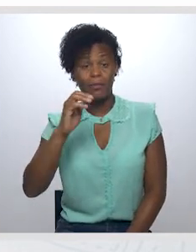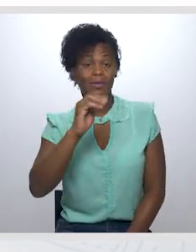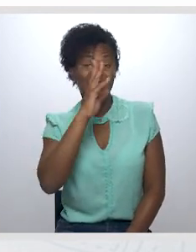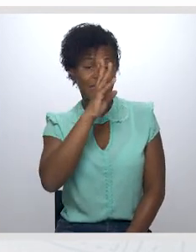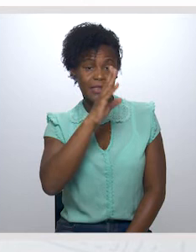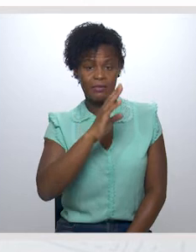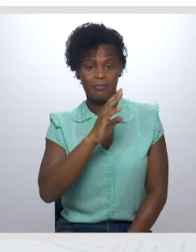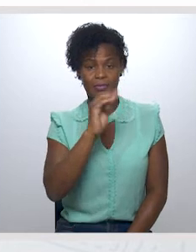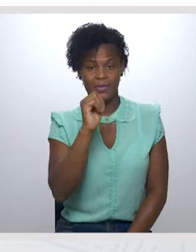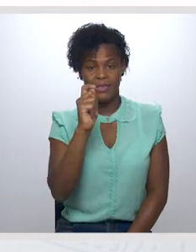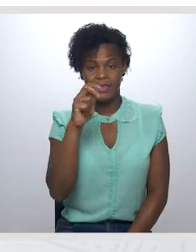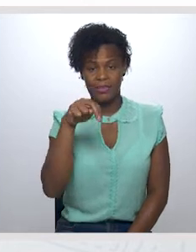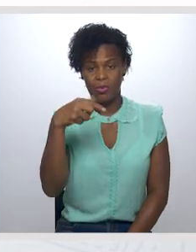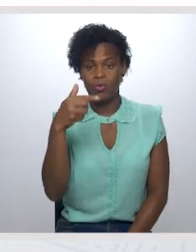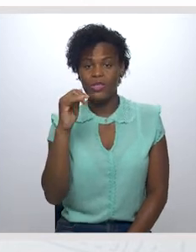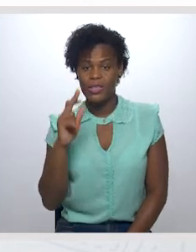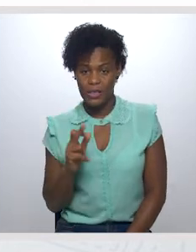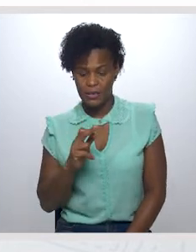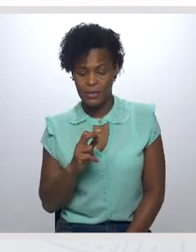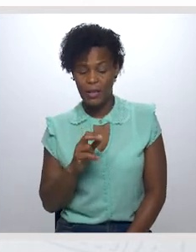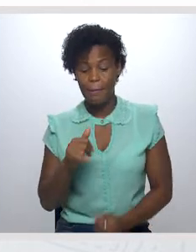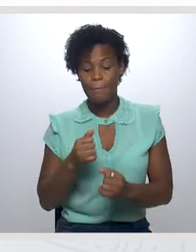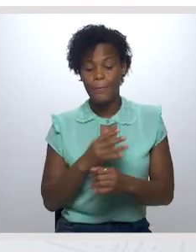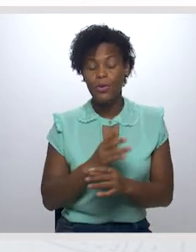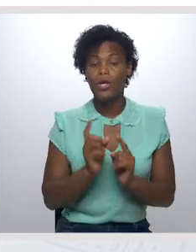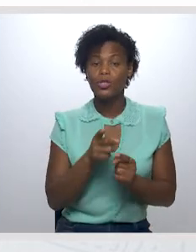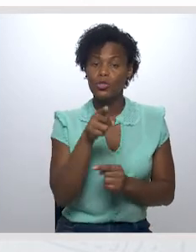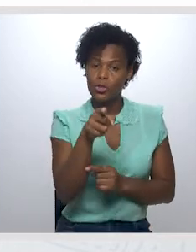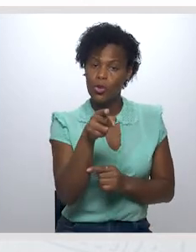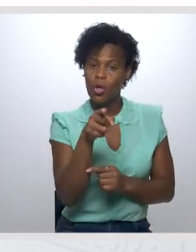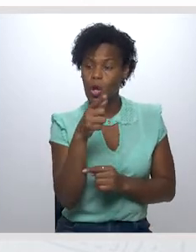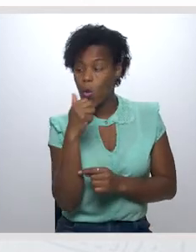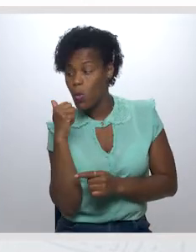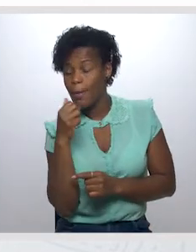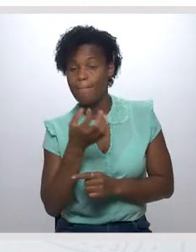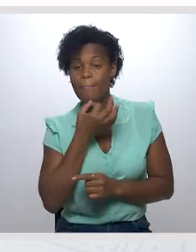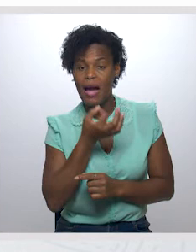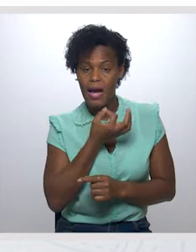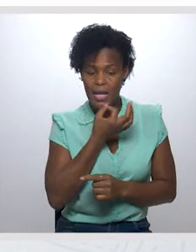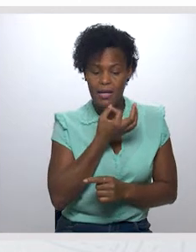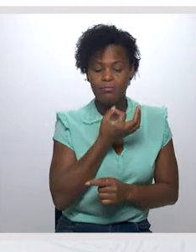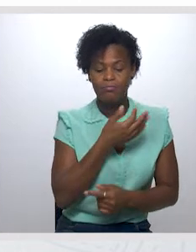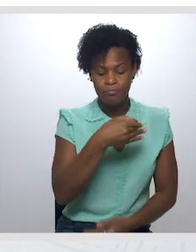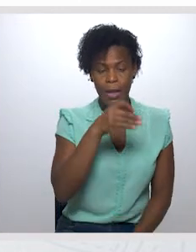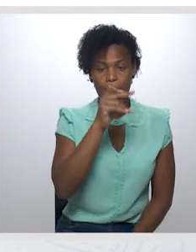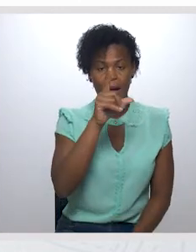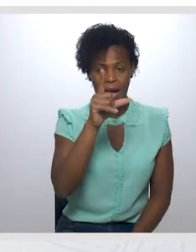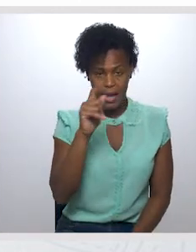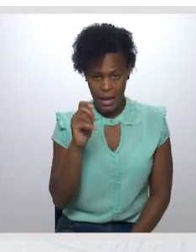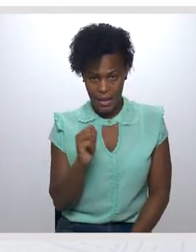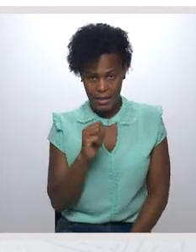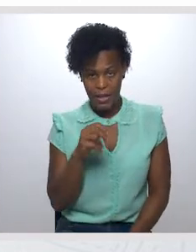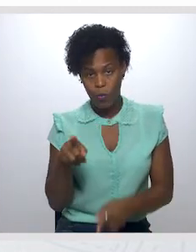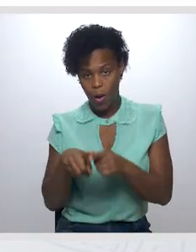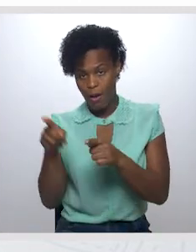se sentir. Puis, que tu lui parles. L'infinitif, bien sûr, parler.